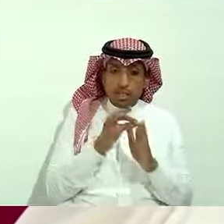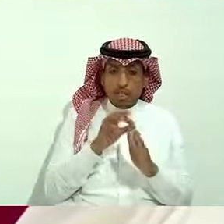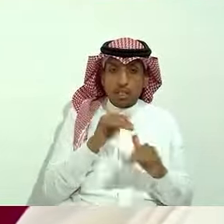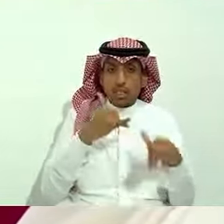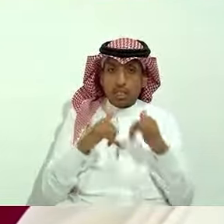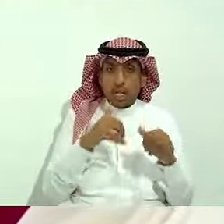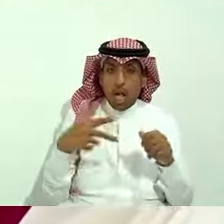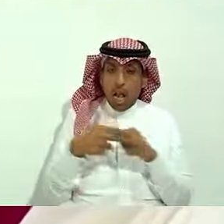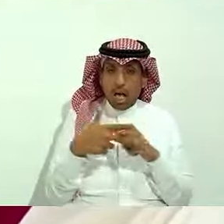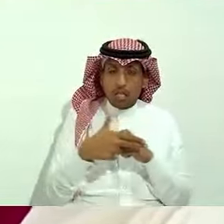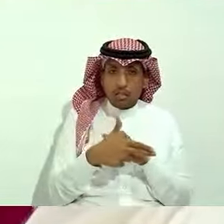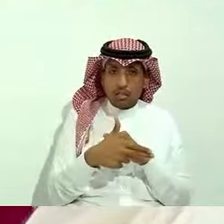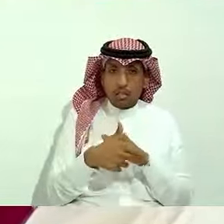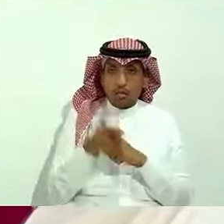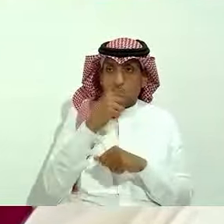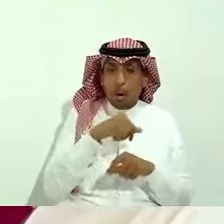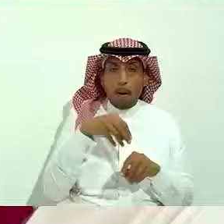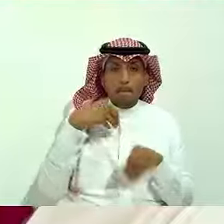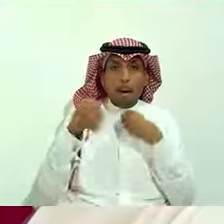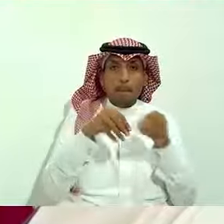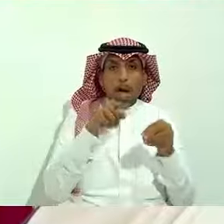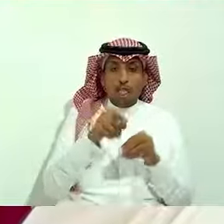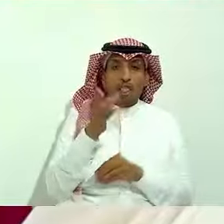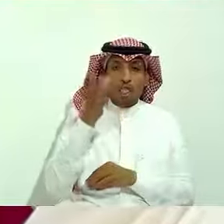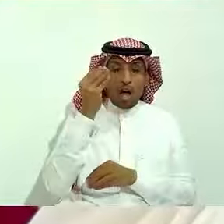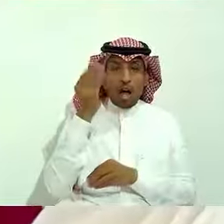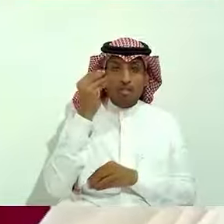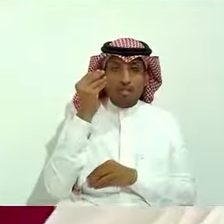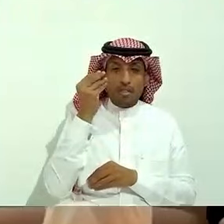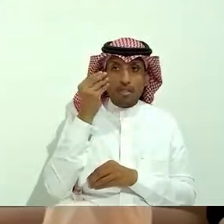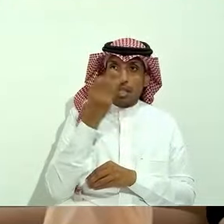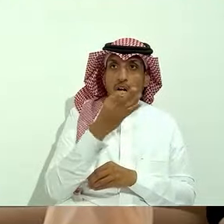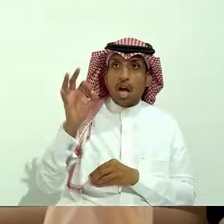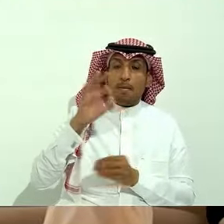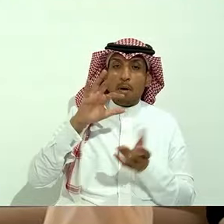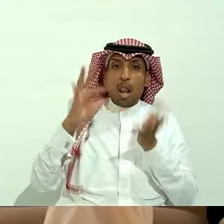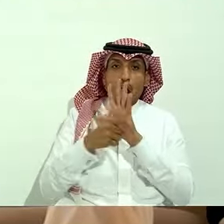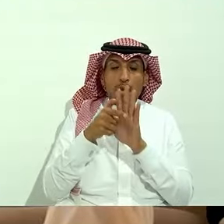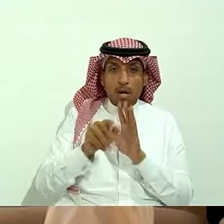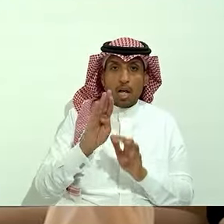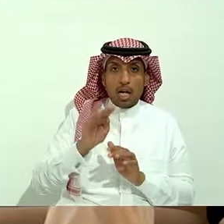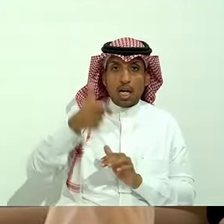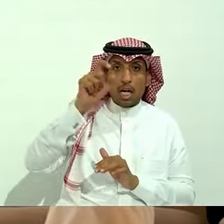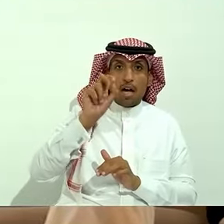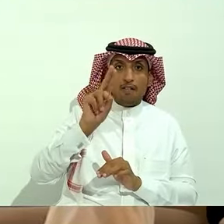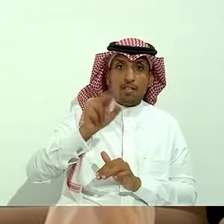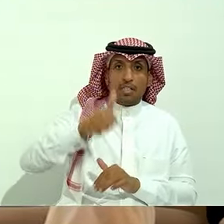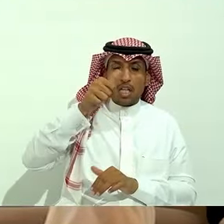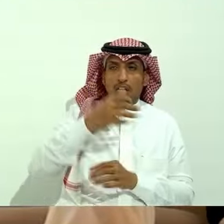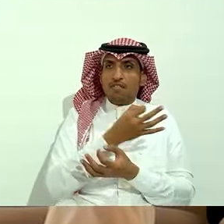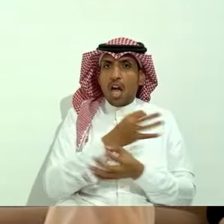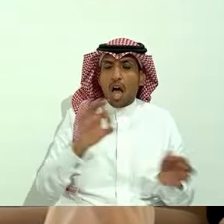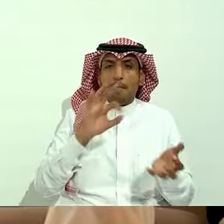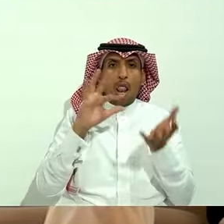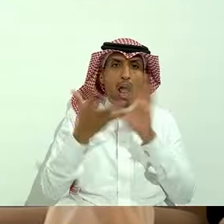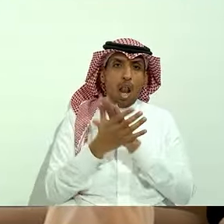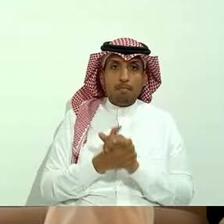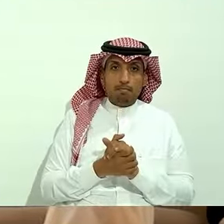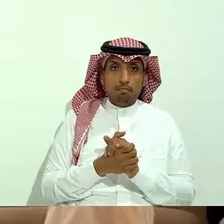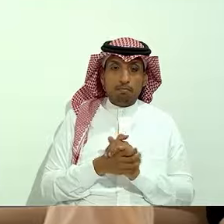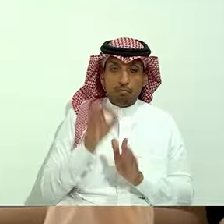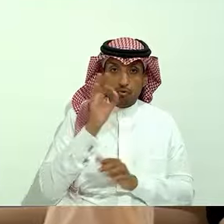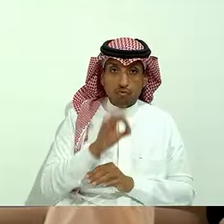كل هالأمور، وصدر هالثقافة اللي هي ما هي ثقافته للعالم، والحين صار الكافتان موجود بكل محلات العالم. فأنا